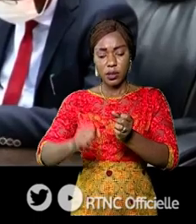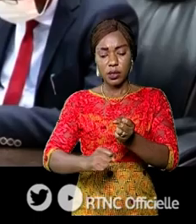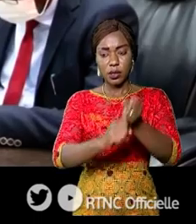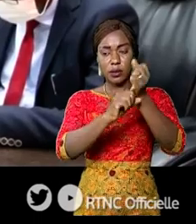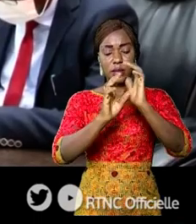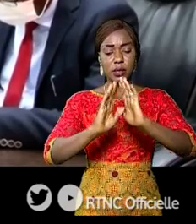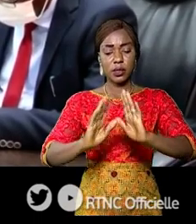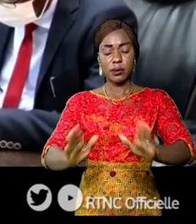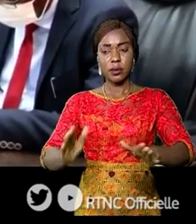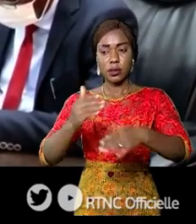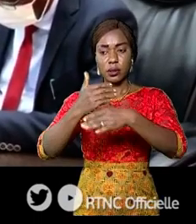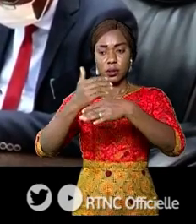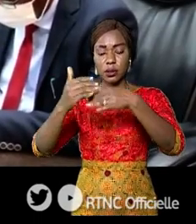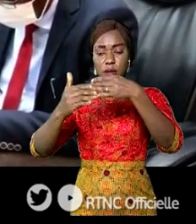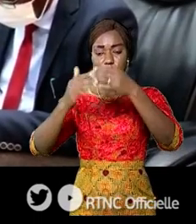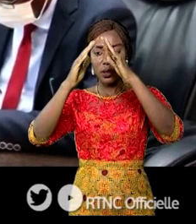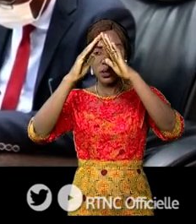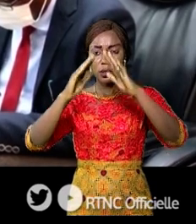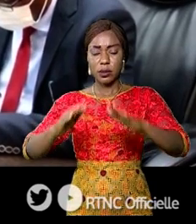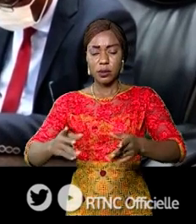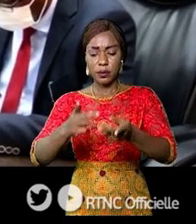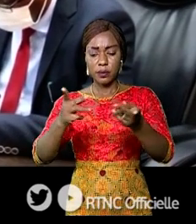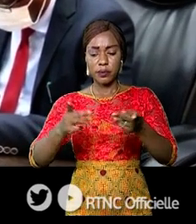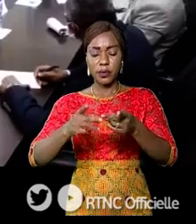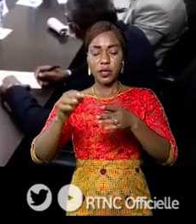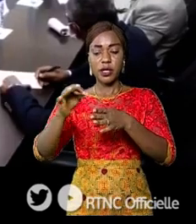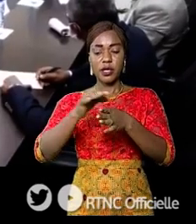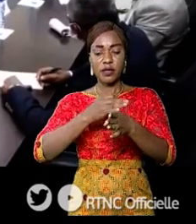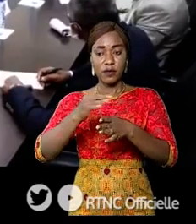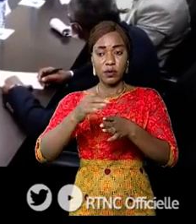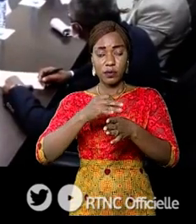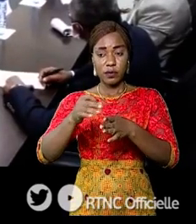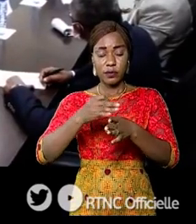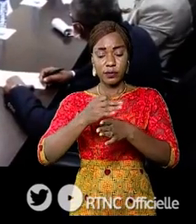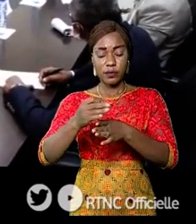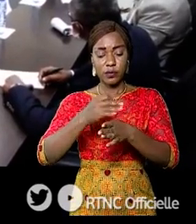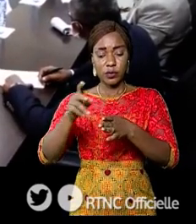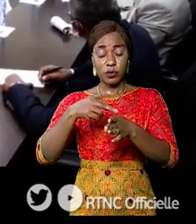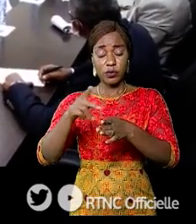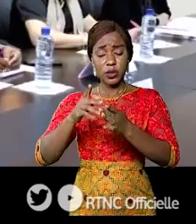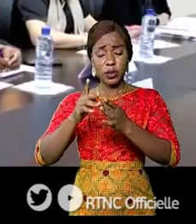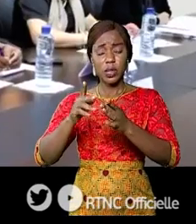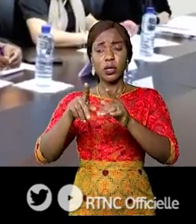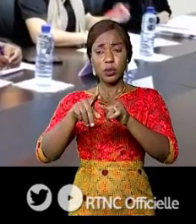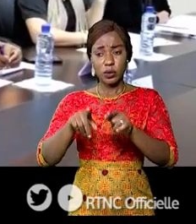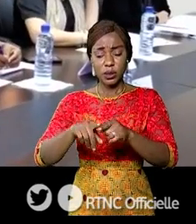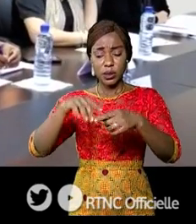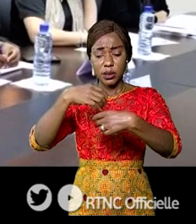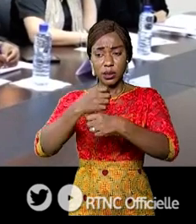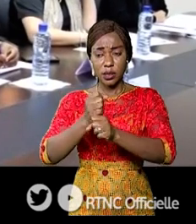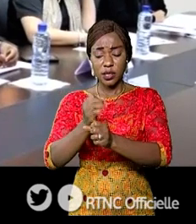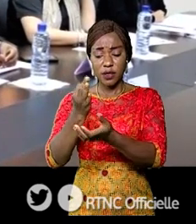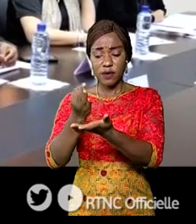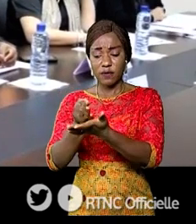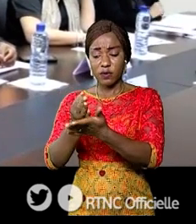capacités, la construction des infrastructures de la formation professionnelle dans chaque province de la République et la création du fonds d'appui